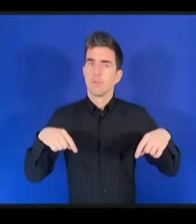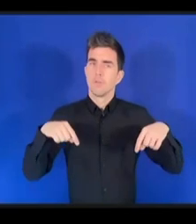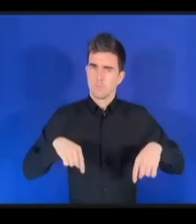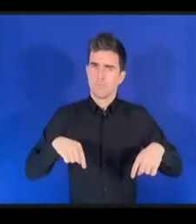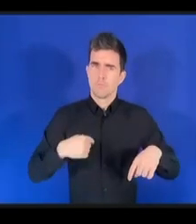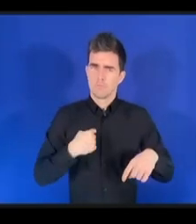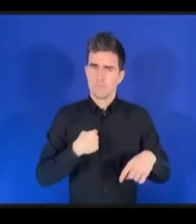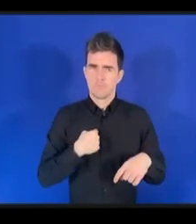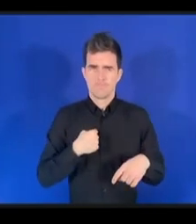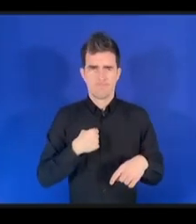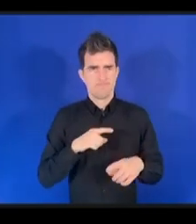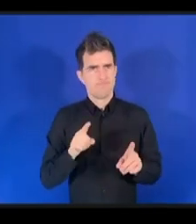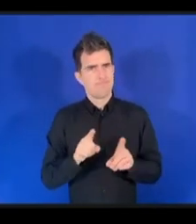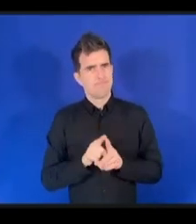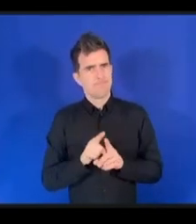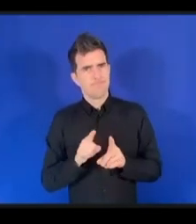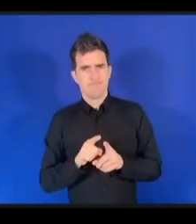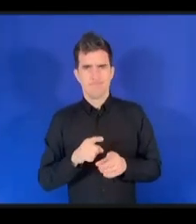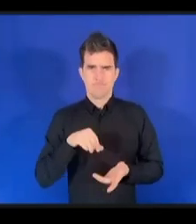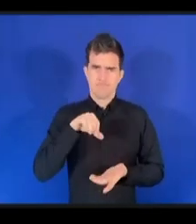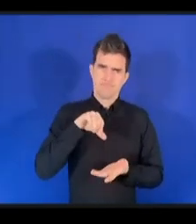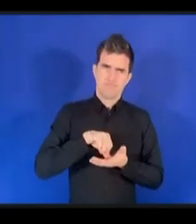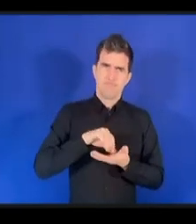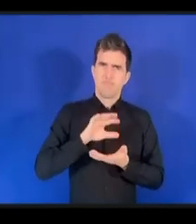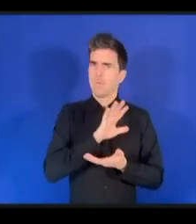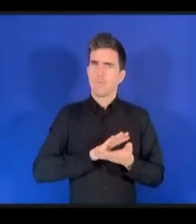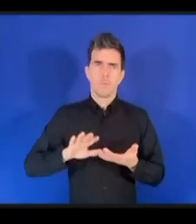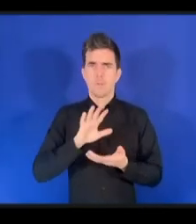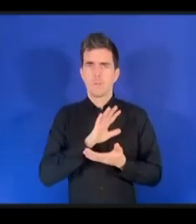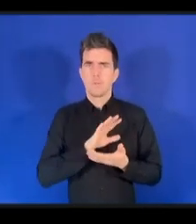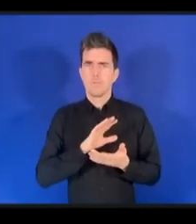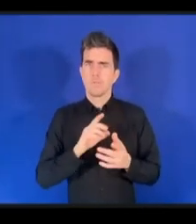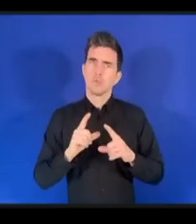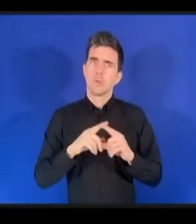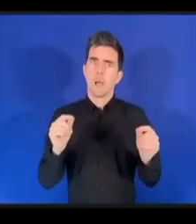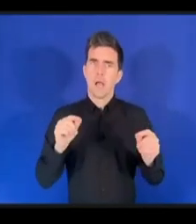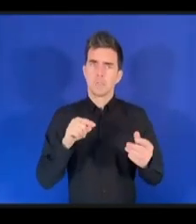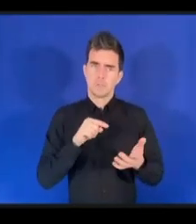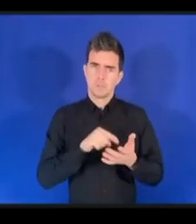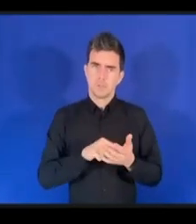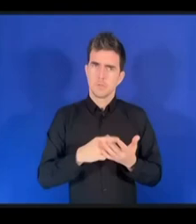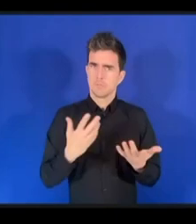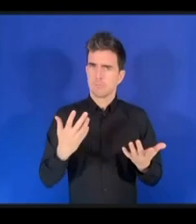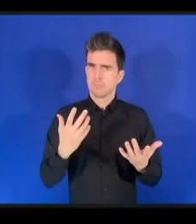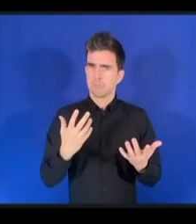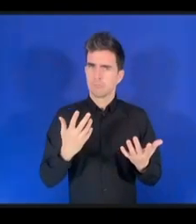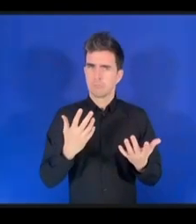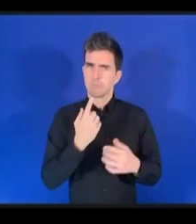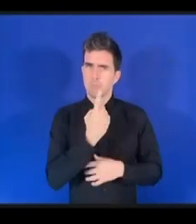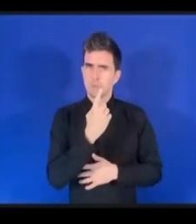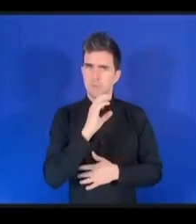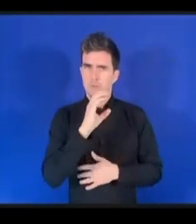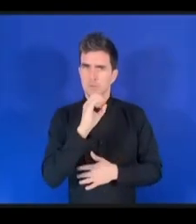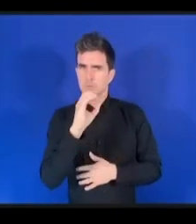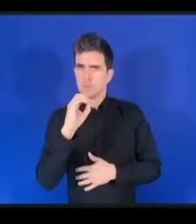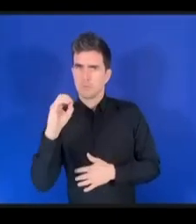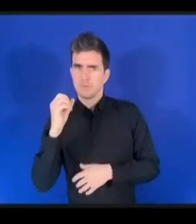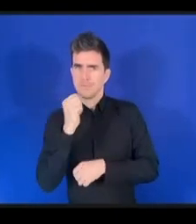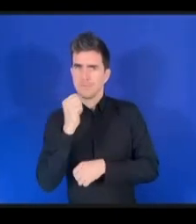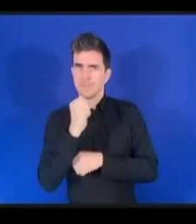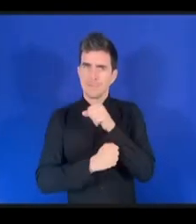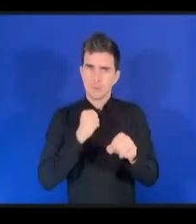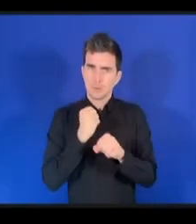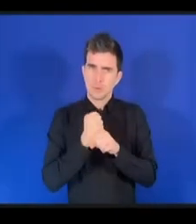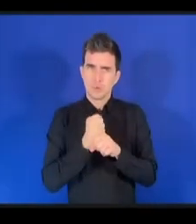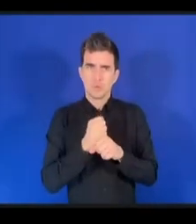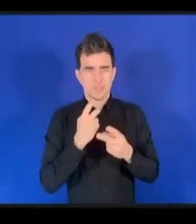町並み、誇るべき景観がたくさんございます。これらはインターネットでもご覧い